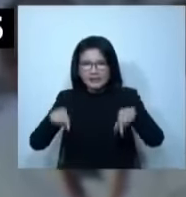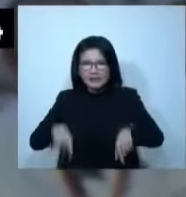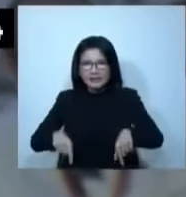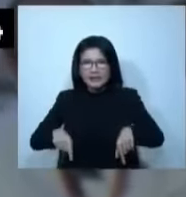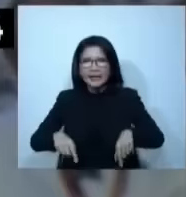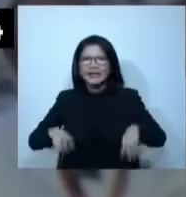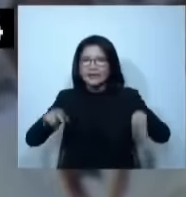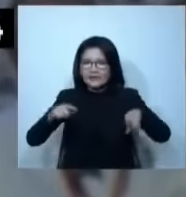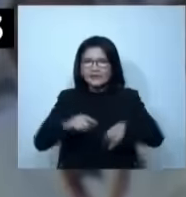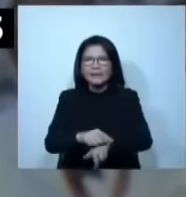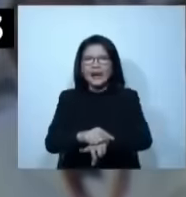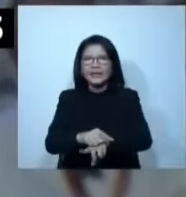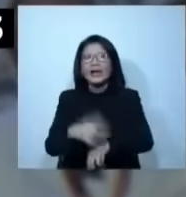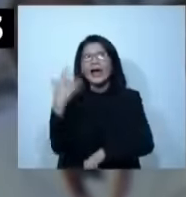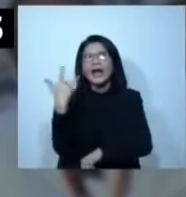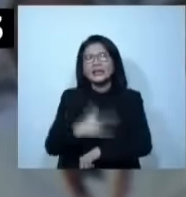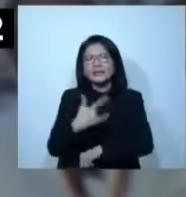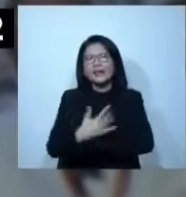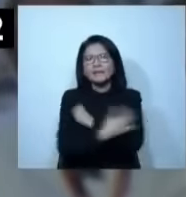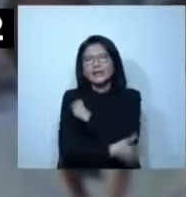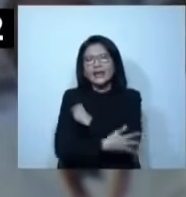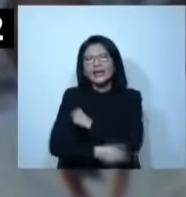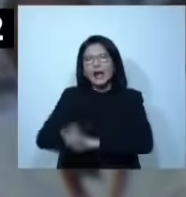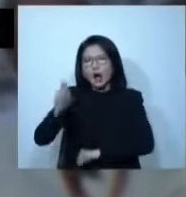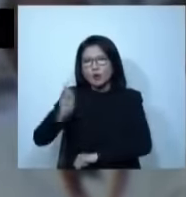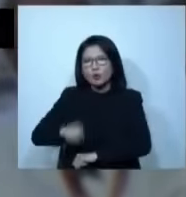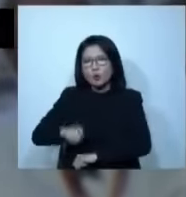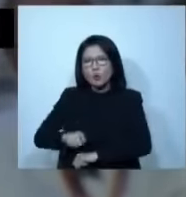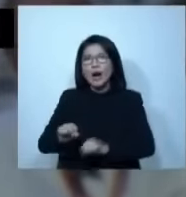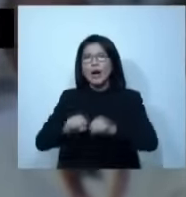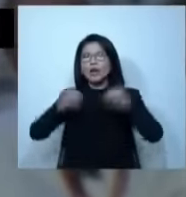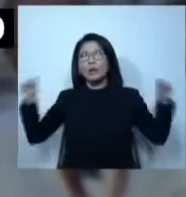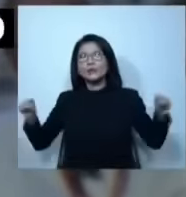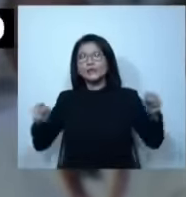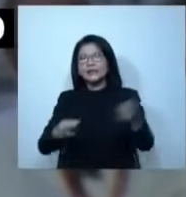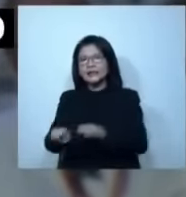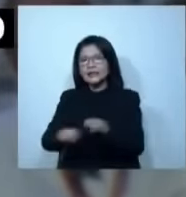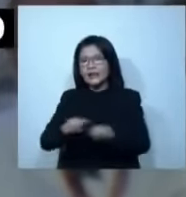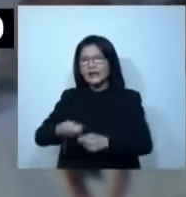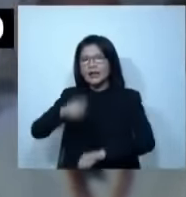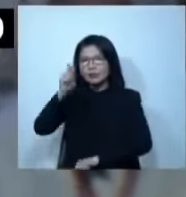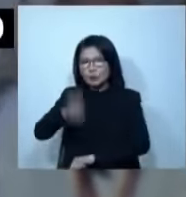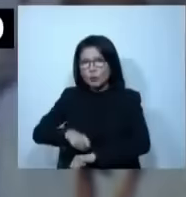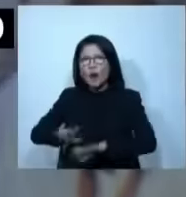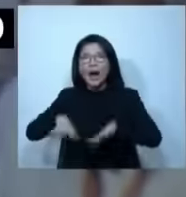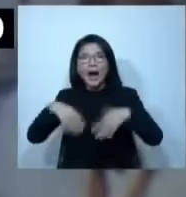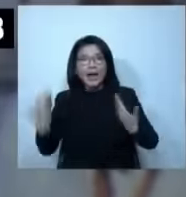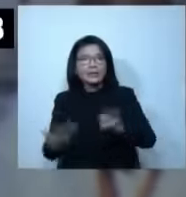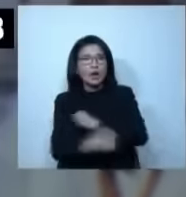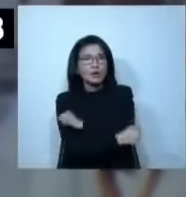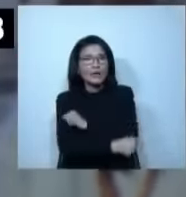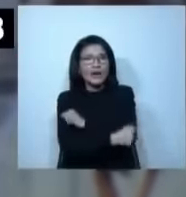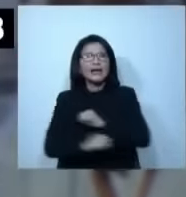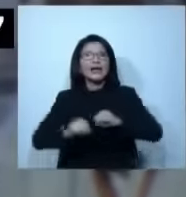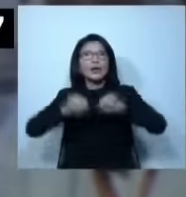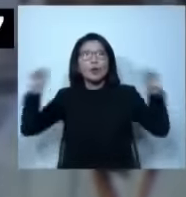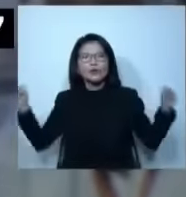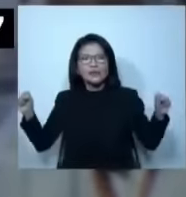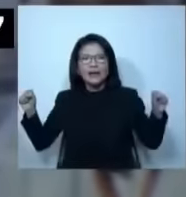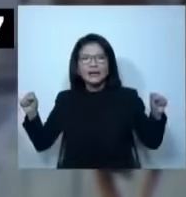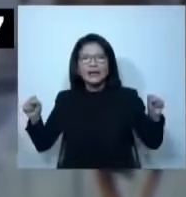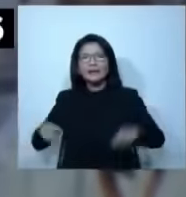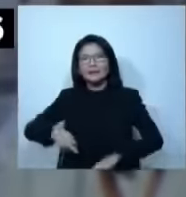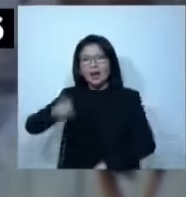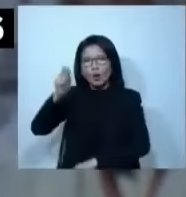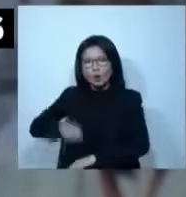jalan antara tetap menjadi negara hukum di mana kekuasaan dikendalikan oleh hukum atau kita menjadi negara kekuasaan di mana